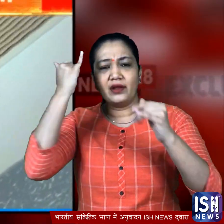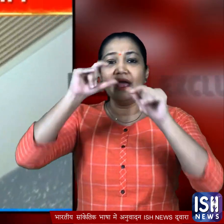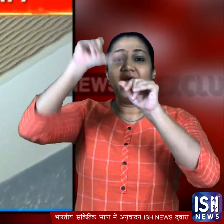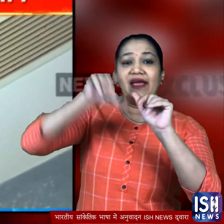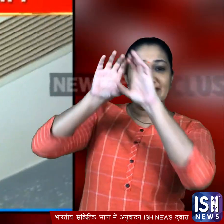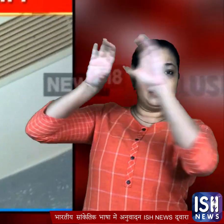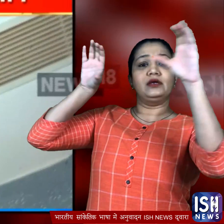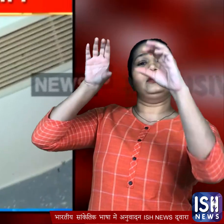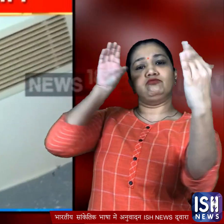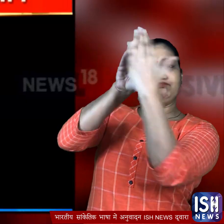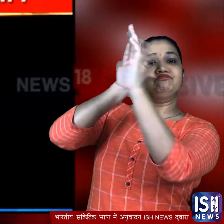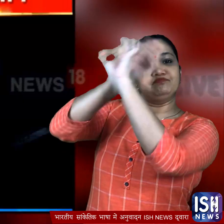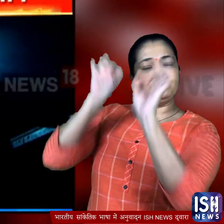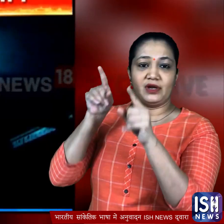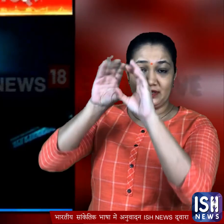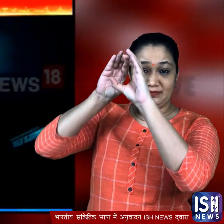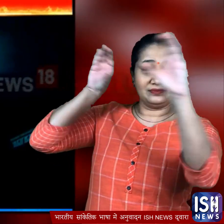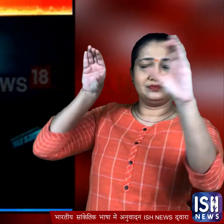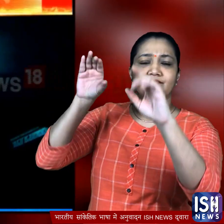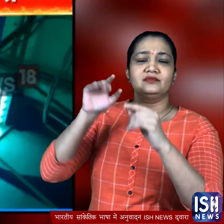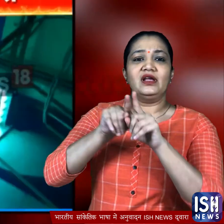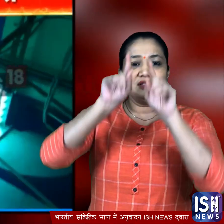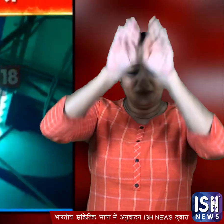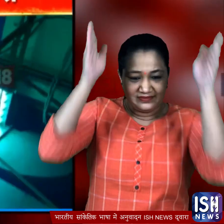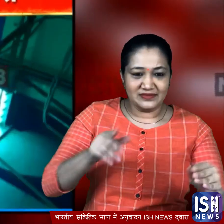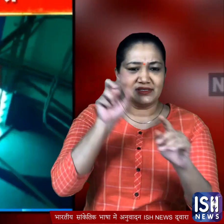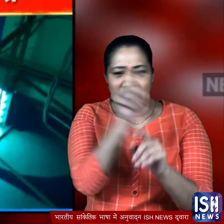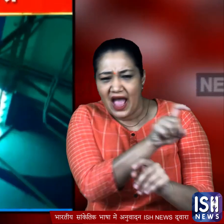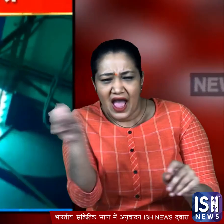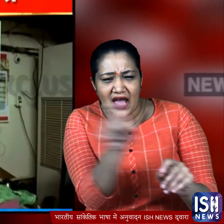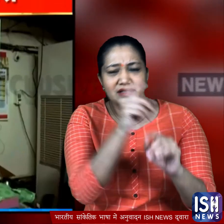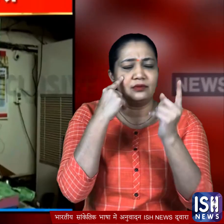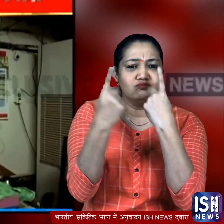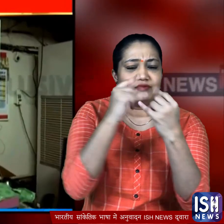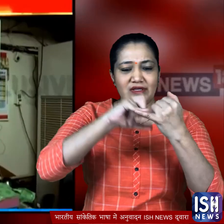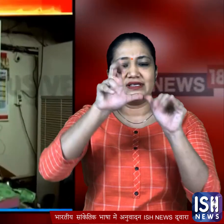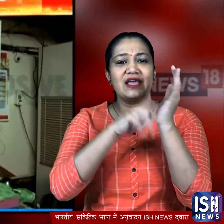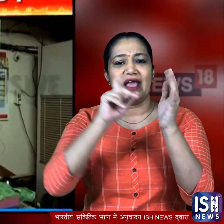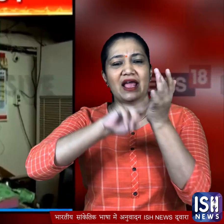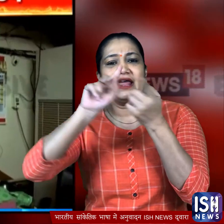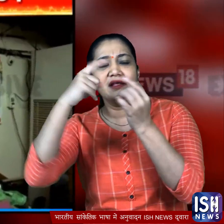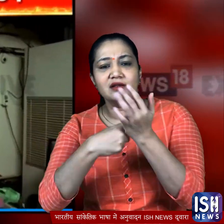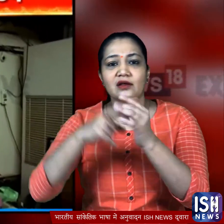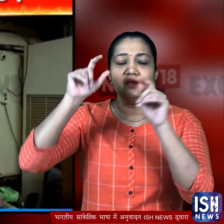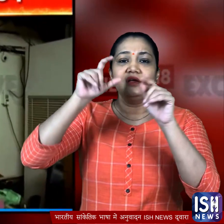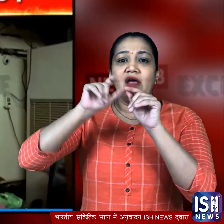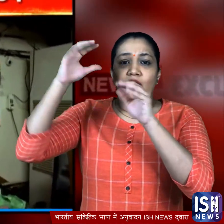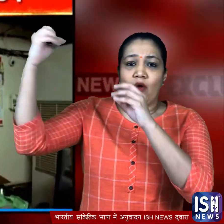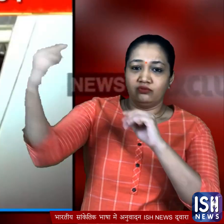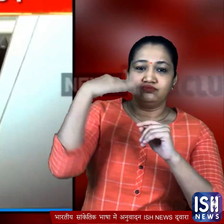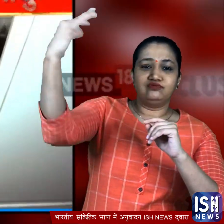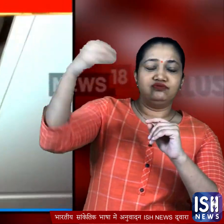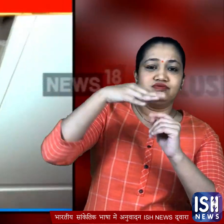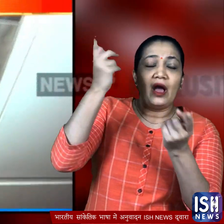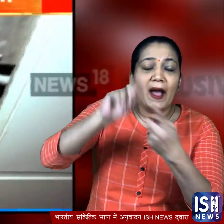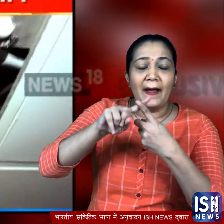में लगे एसी में इस्तेमाल किया जाएगा और उसके साथ एक अल्ट्रावायलेट स्कैनर लगा दिया जाएगा, जिसकी वजह से एसी से गुजरने वाली हवा स्कैन होकर